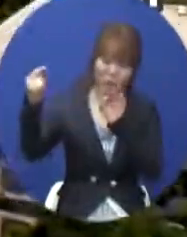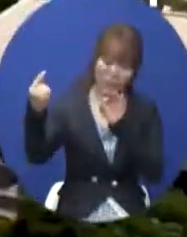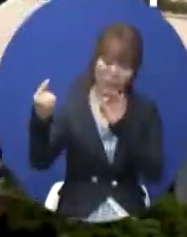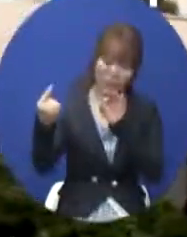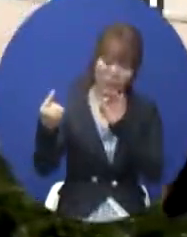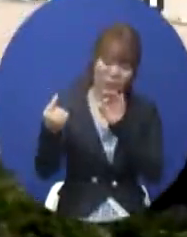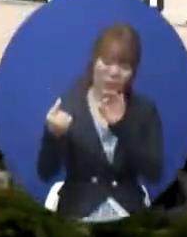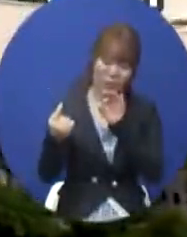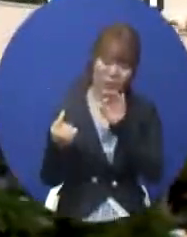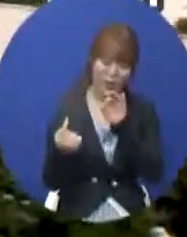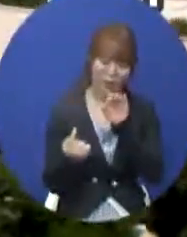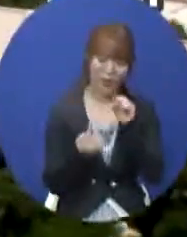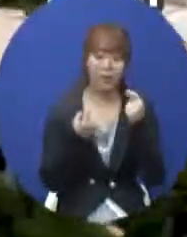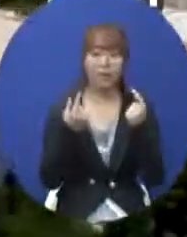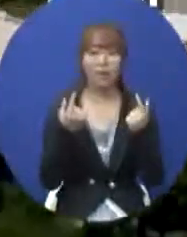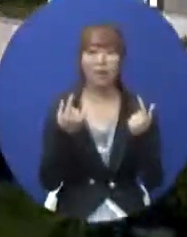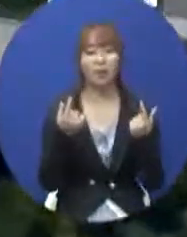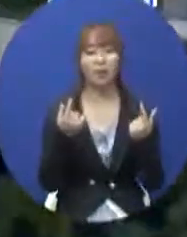찾아올까봐